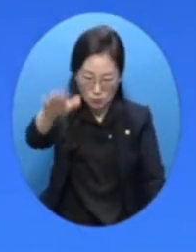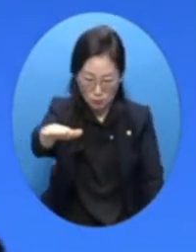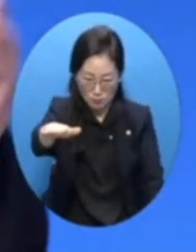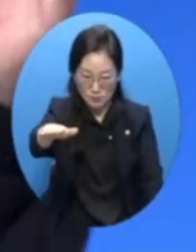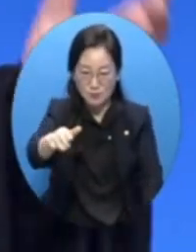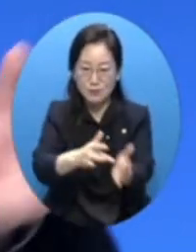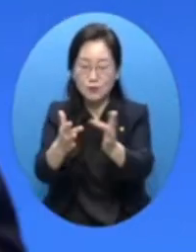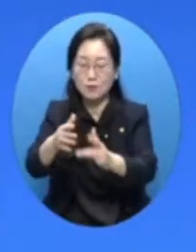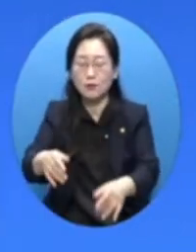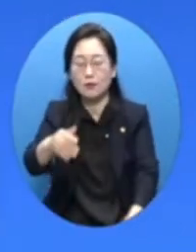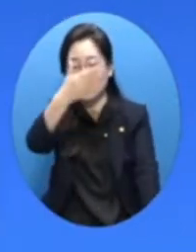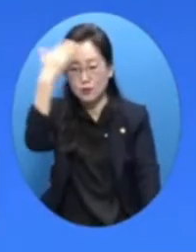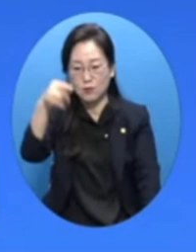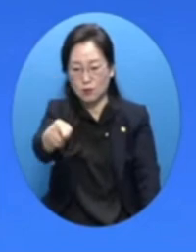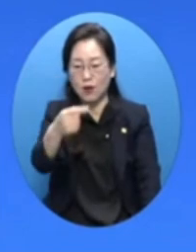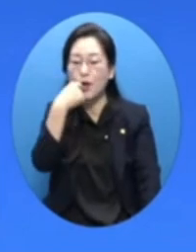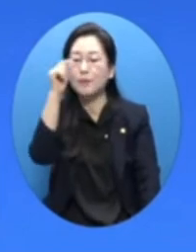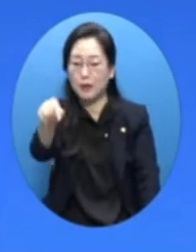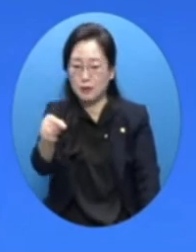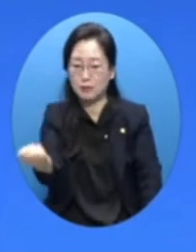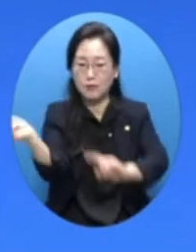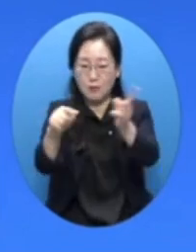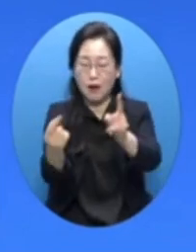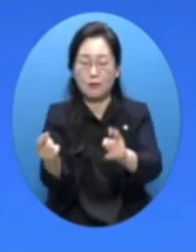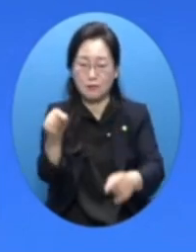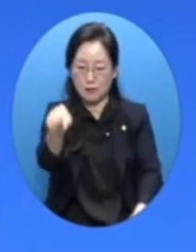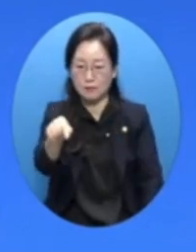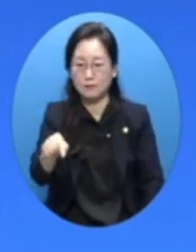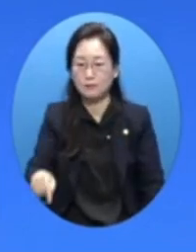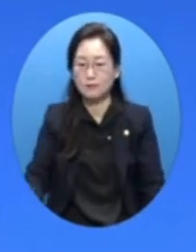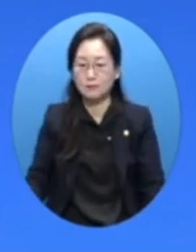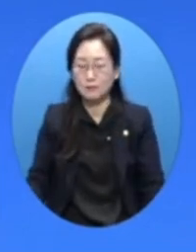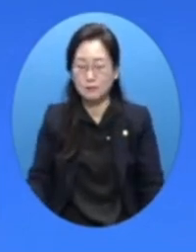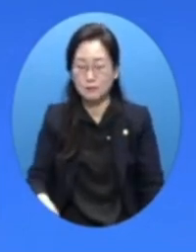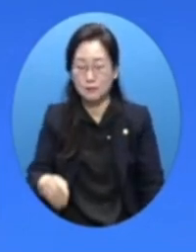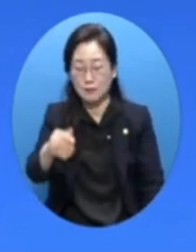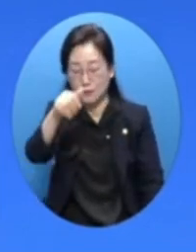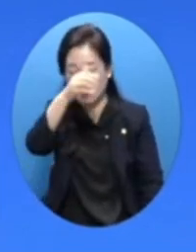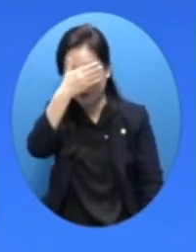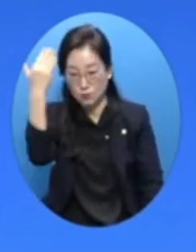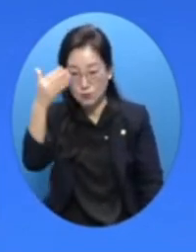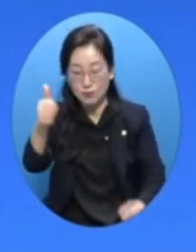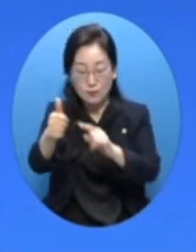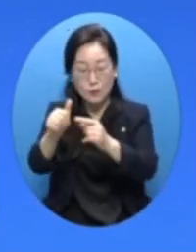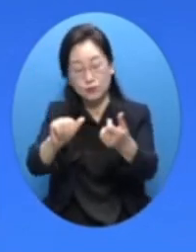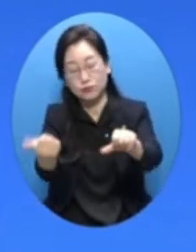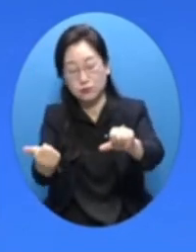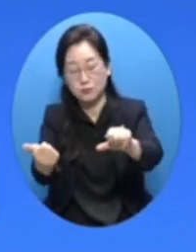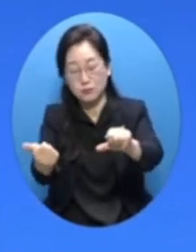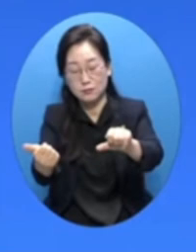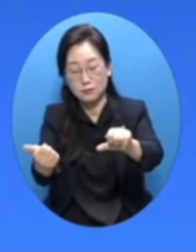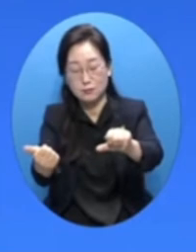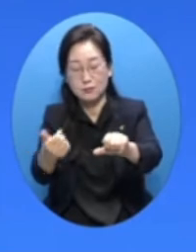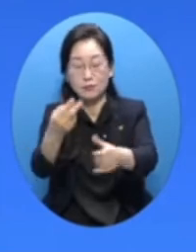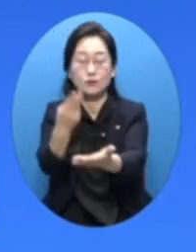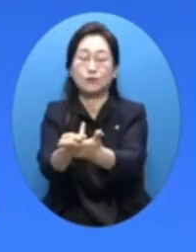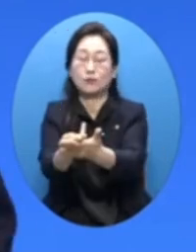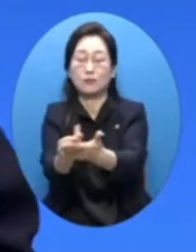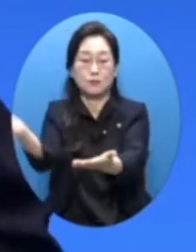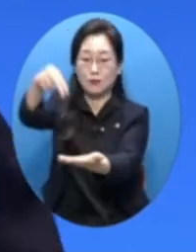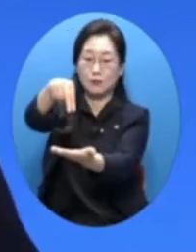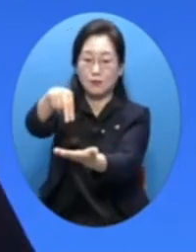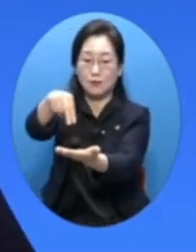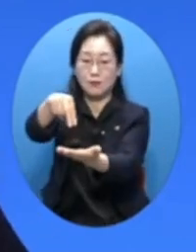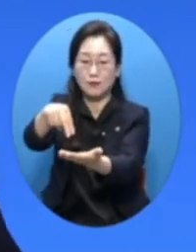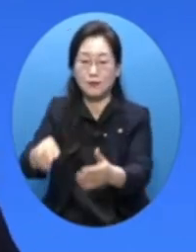말씀하셨습니다. 청년아 내가 네게 말하노니 일어나라. 그 순간 청년이 죽었던 누워있던 그 자리에서 벌떡